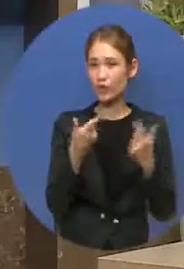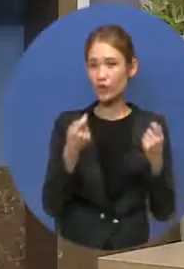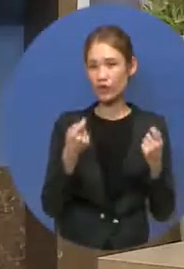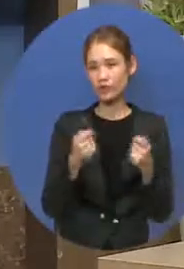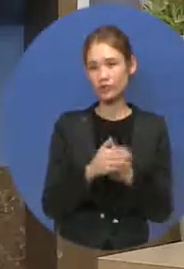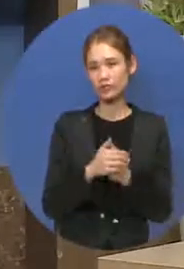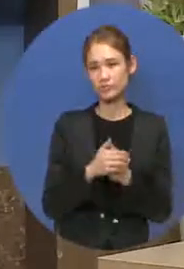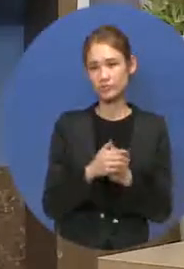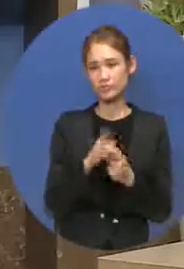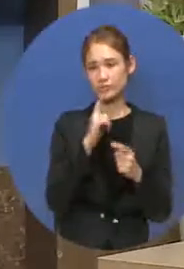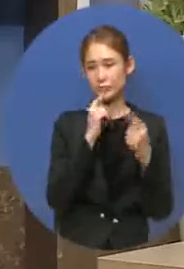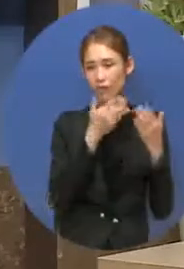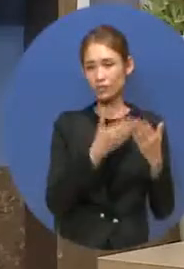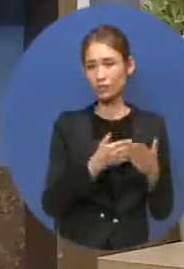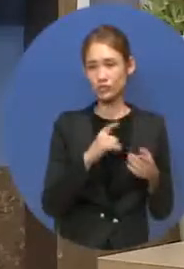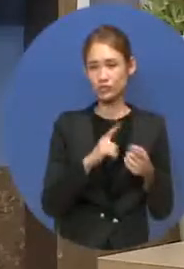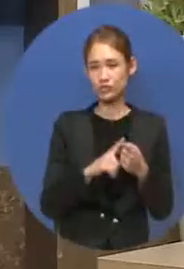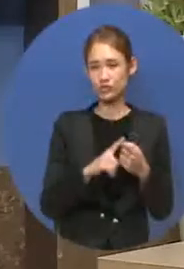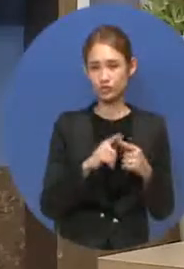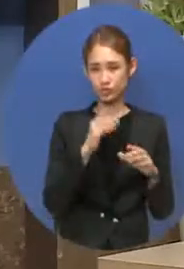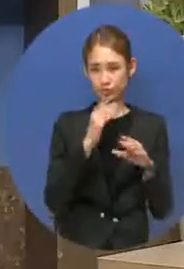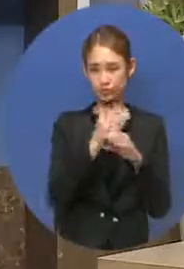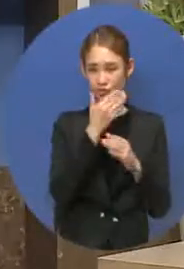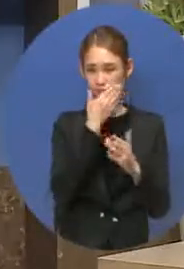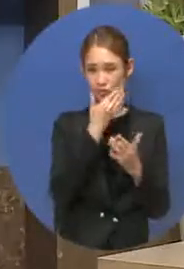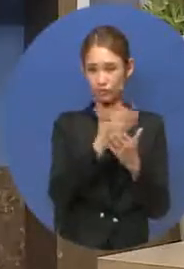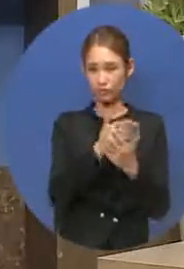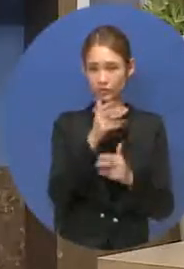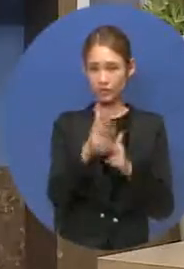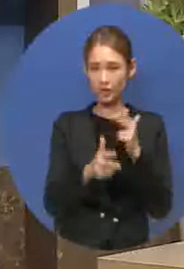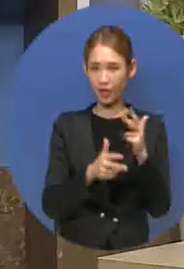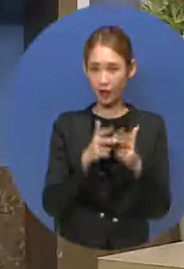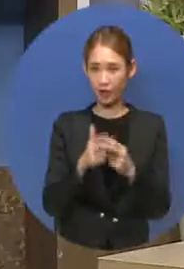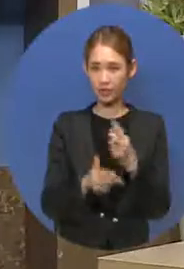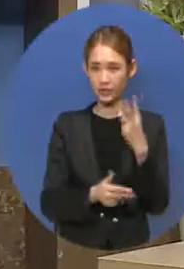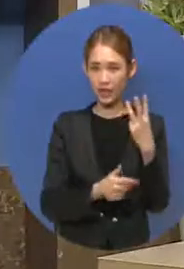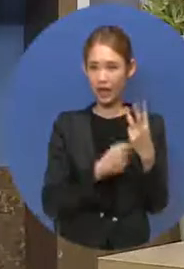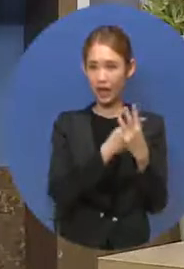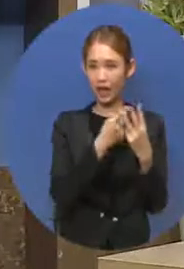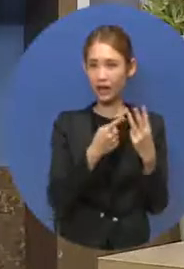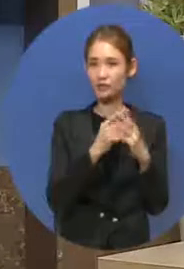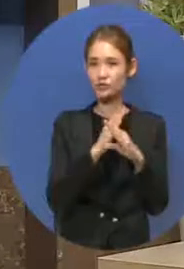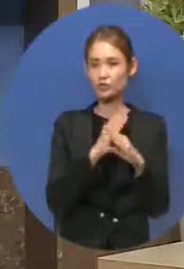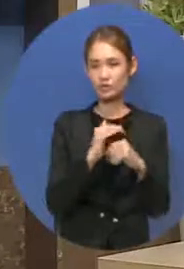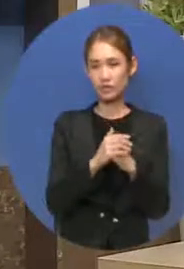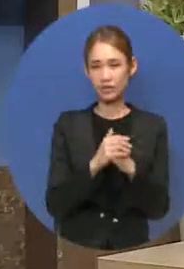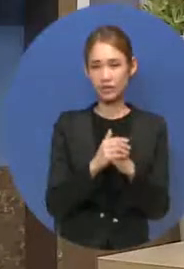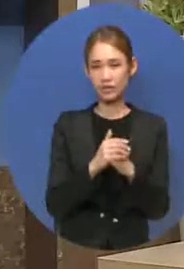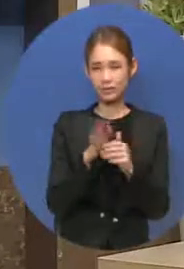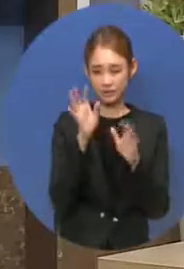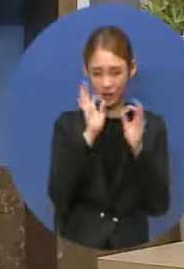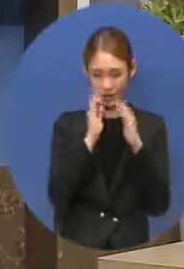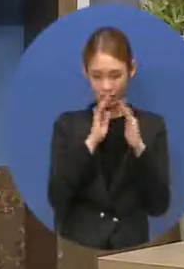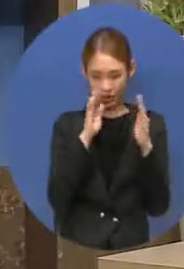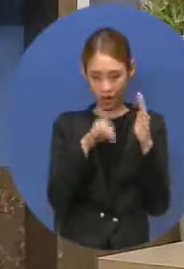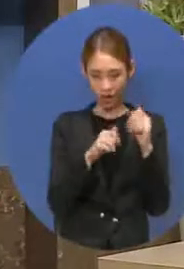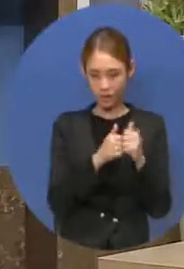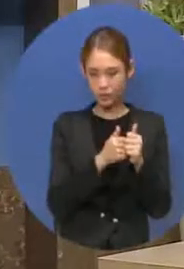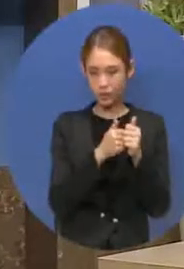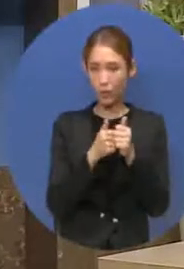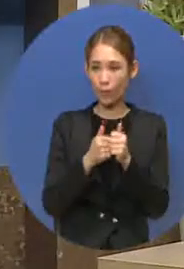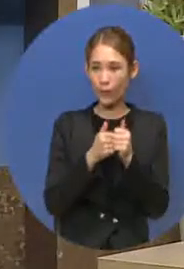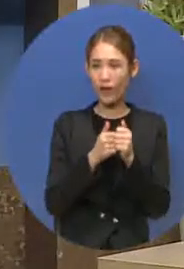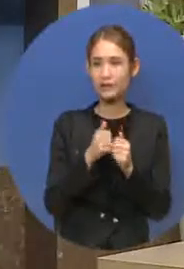같은데요. 그럼 말씀해주신 그 중점 사업 세 가지 중에 마지막으로 찾아가는 동행 사업도 하고